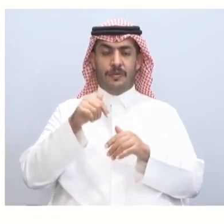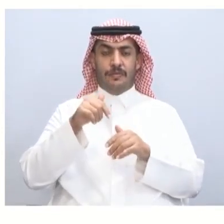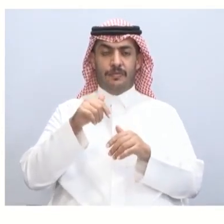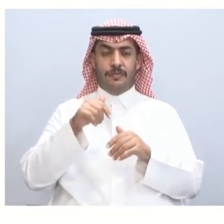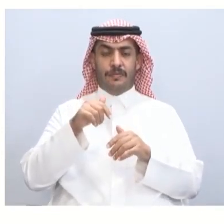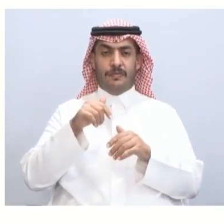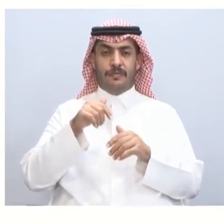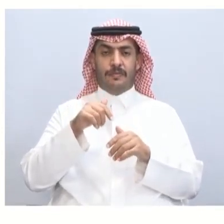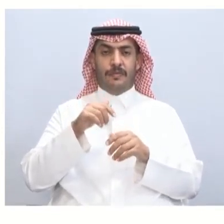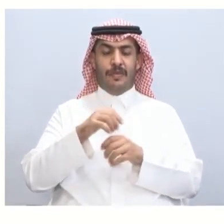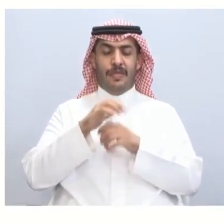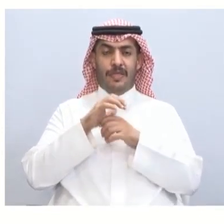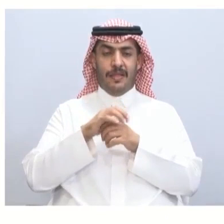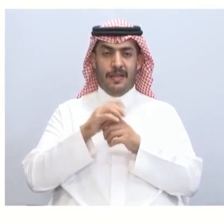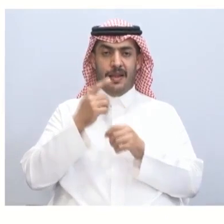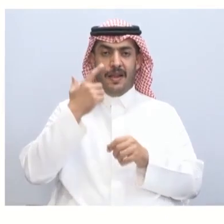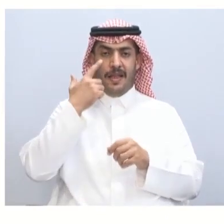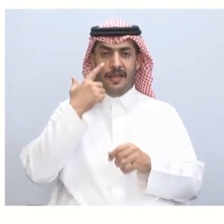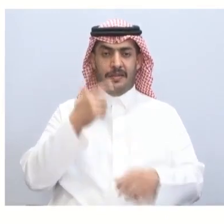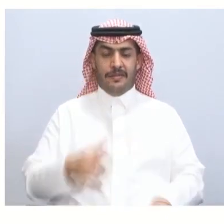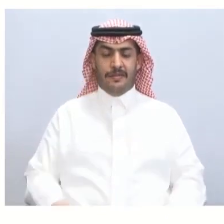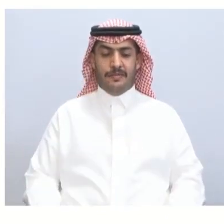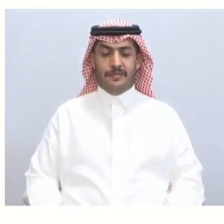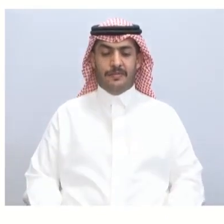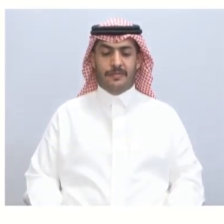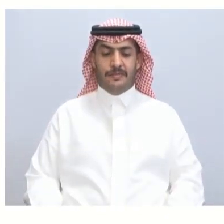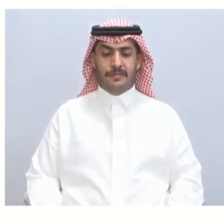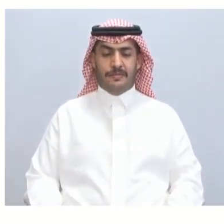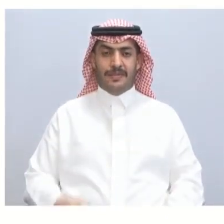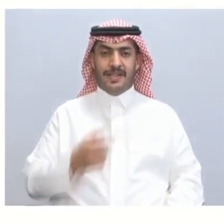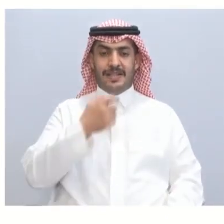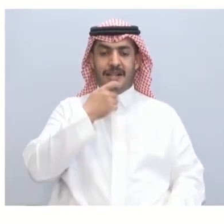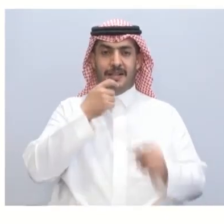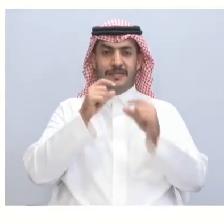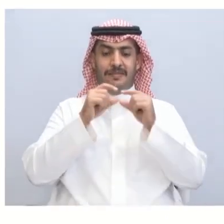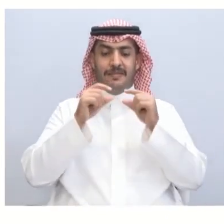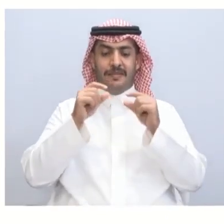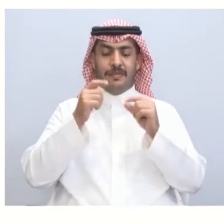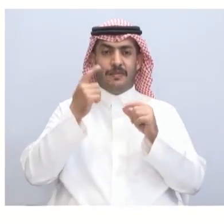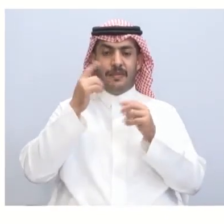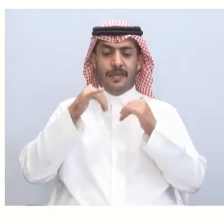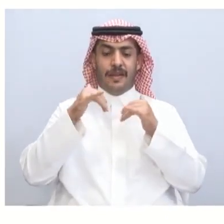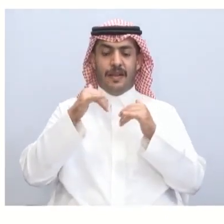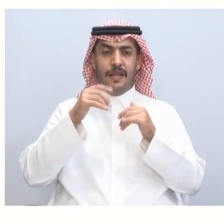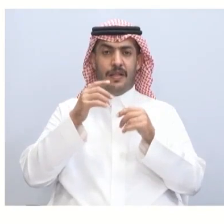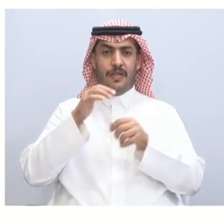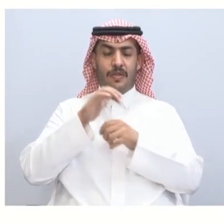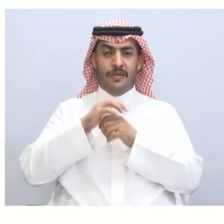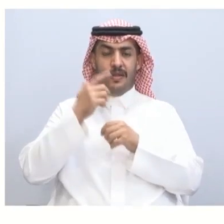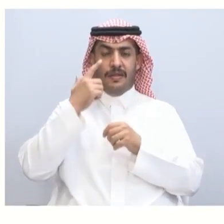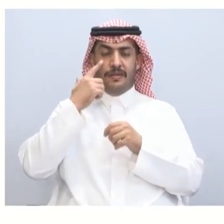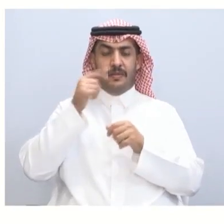اليوم الضغوط الحياتيه لايف برشر مفهوم الضغوط الحياتيه